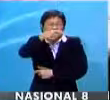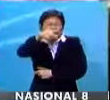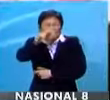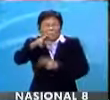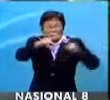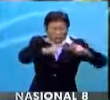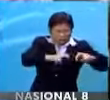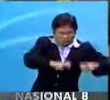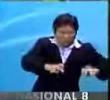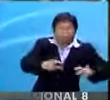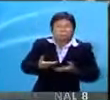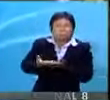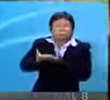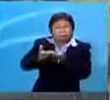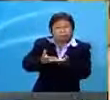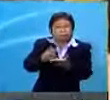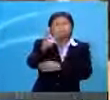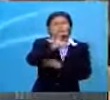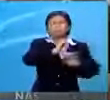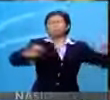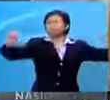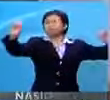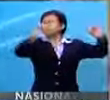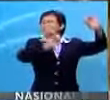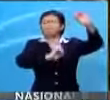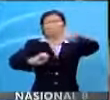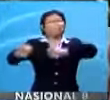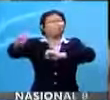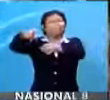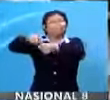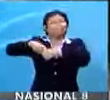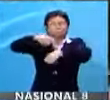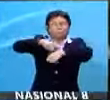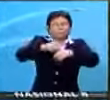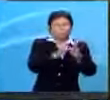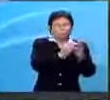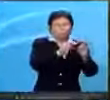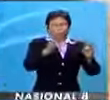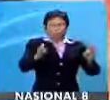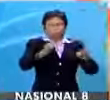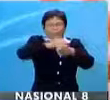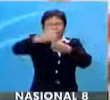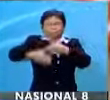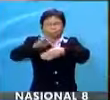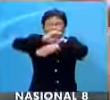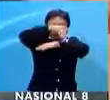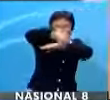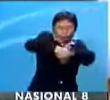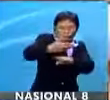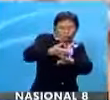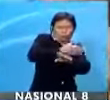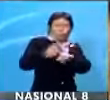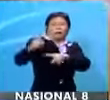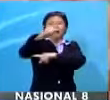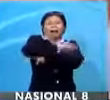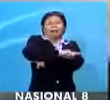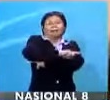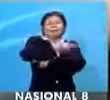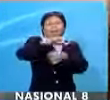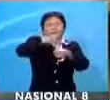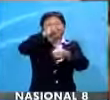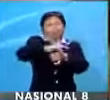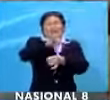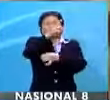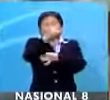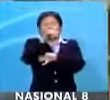mengkaji saranannya agar tiada aktiviti meraih undi sebaik tempoh kempen tamat pada tengah malam sebelum hari pengundian Tan